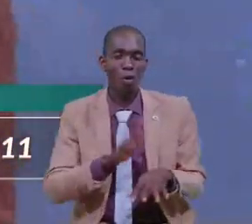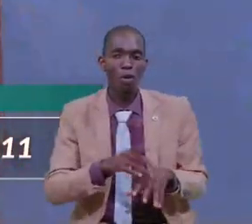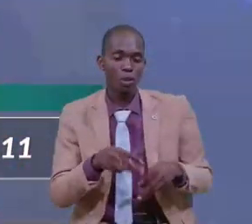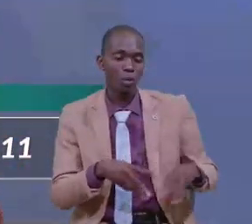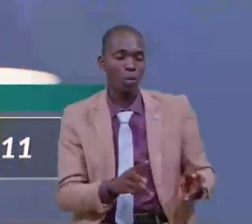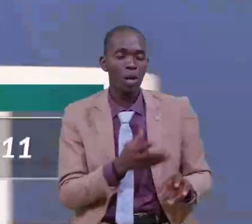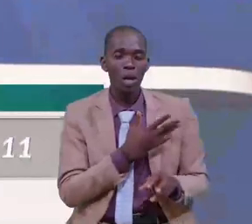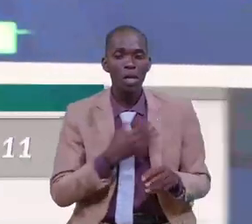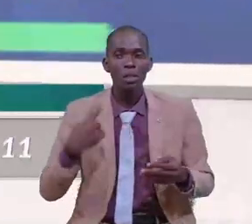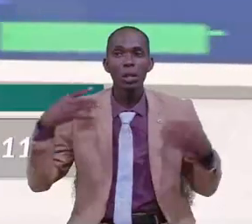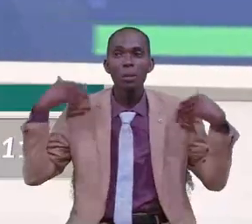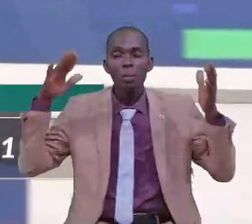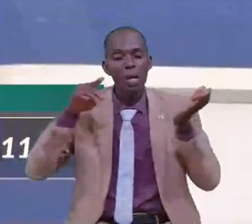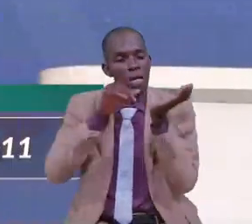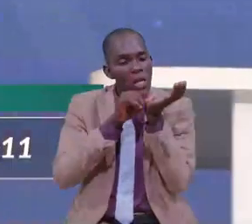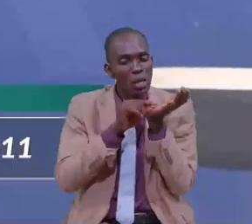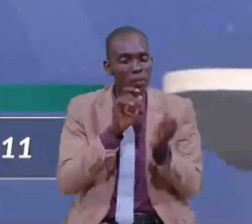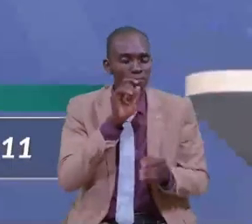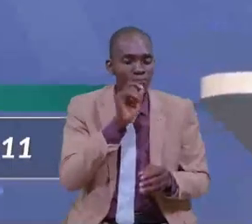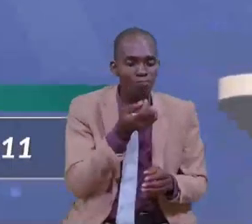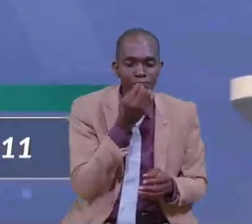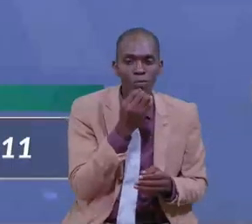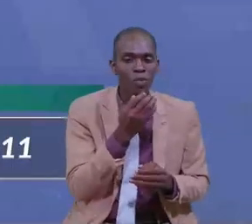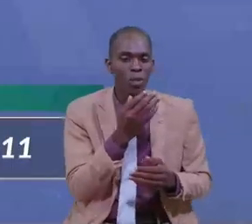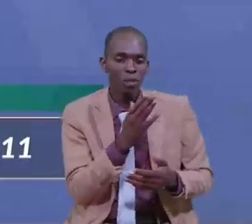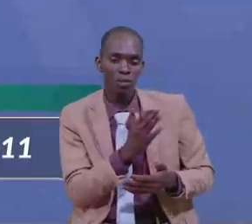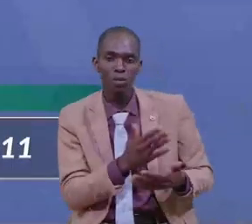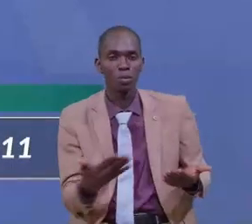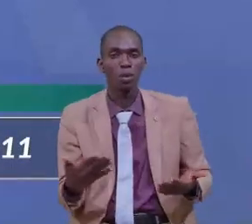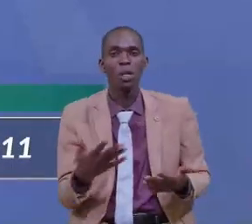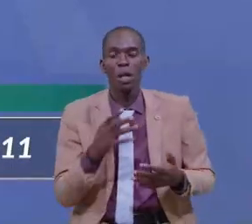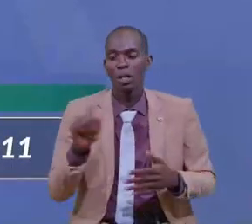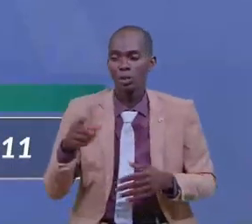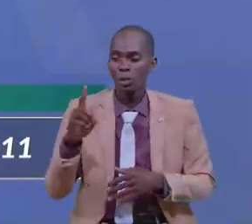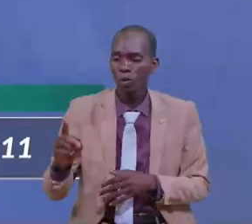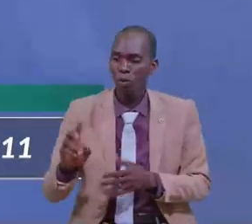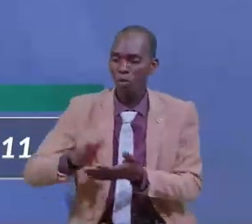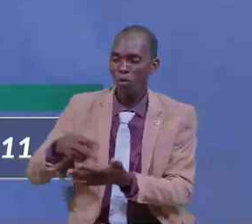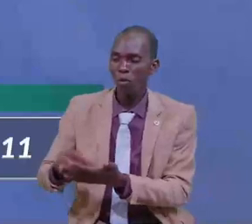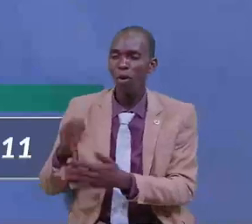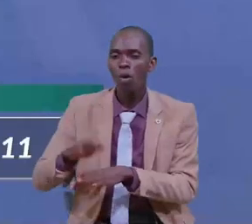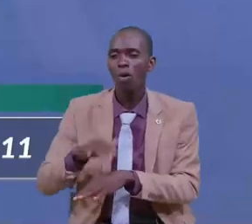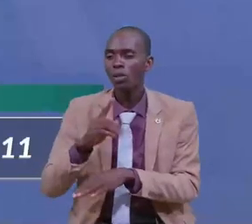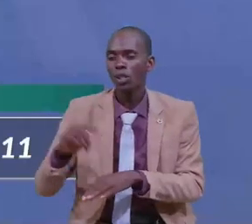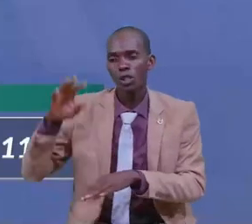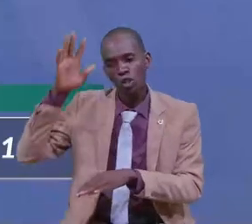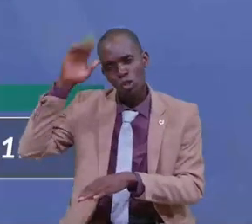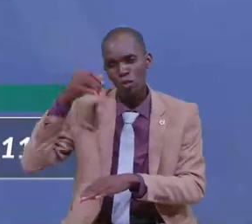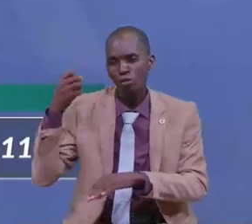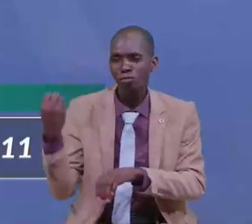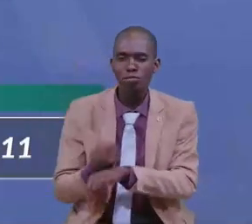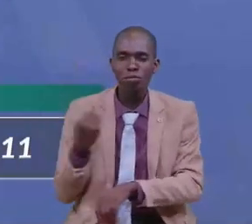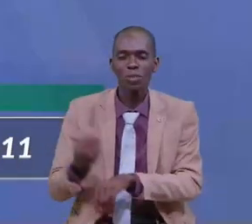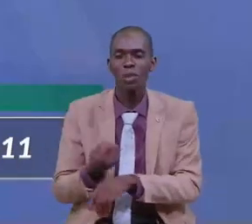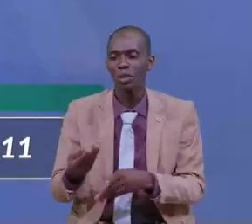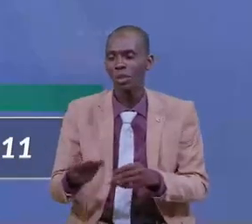Et les oiseaux sont venus et ont tout picoré. Et l'autre est tombé sur des pierres et